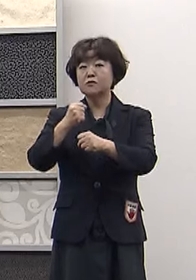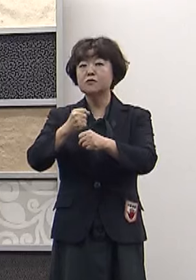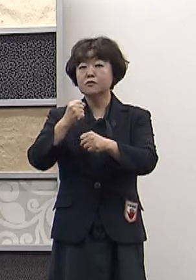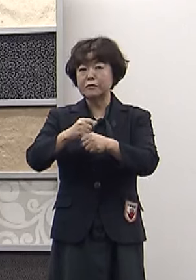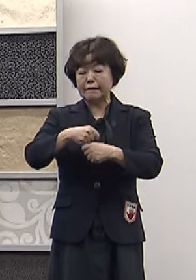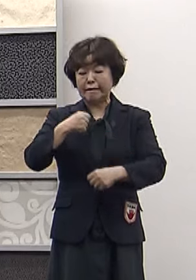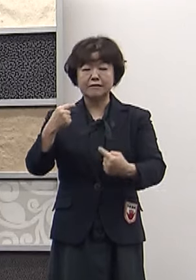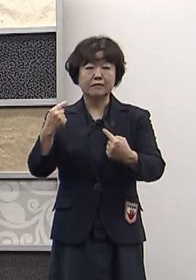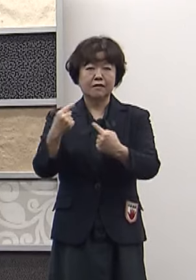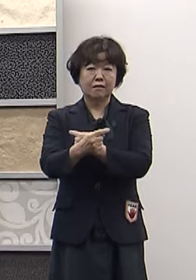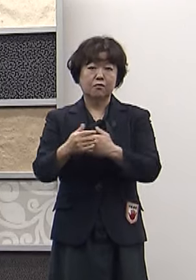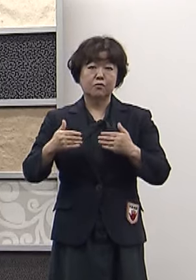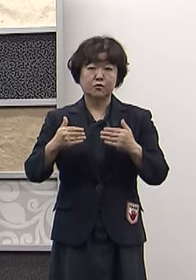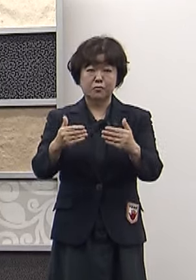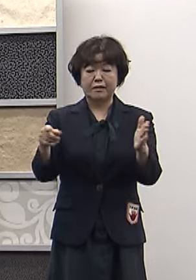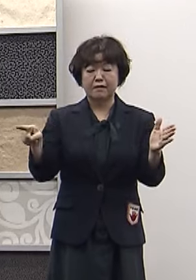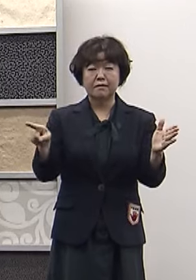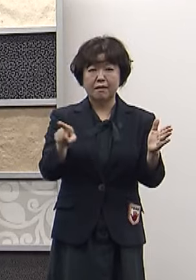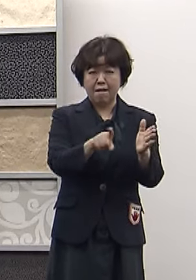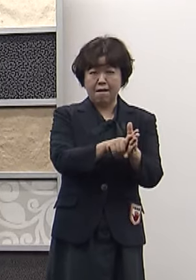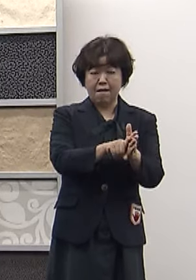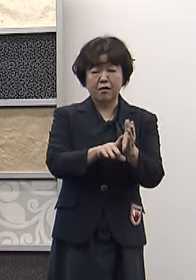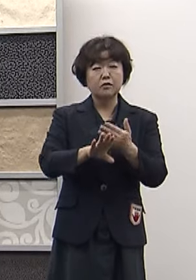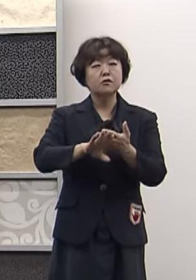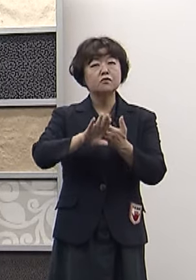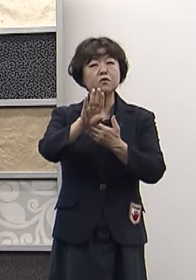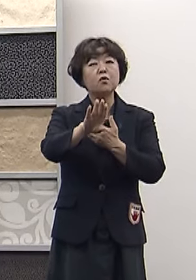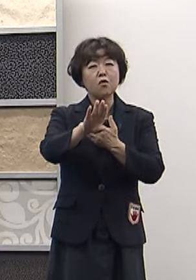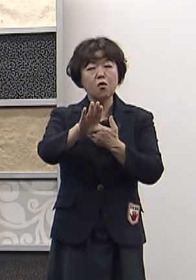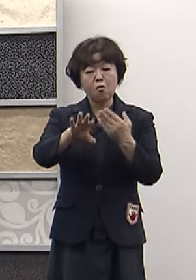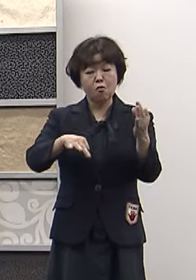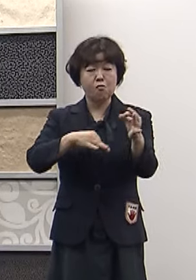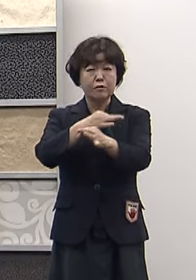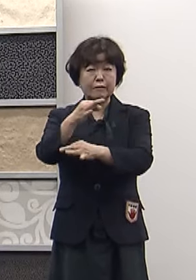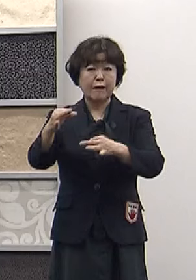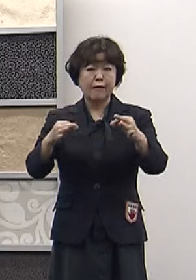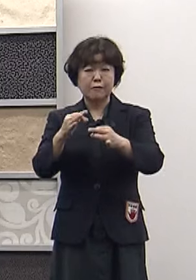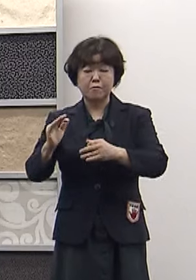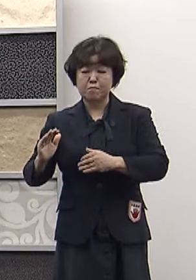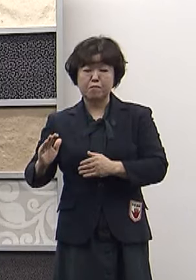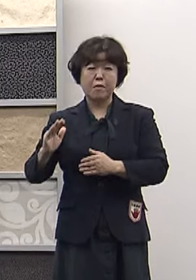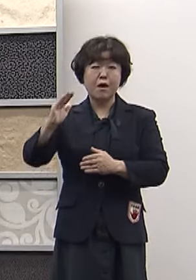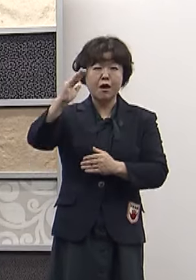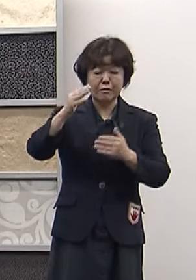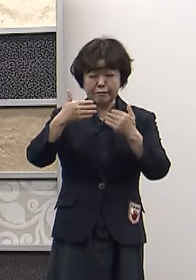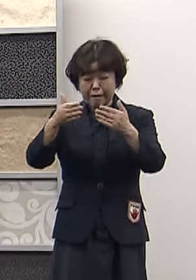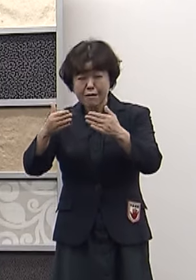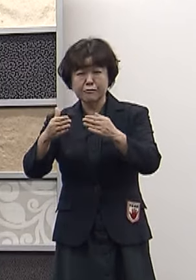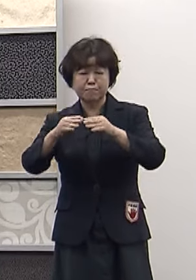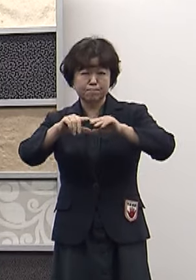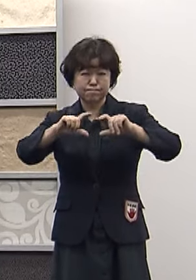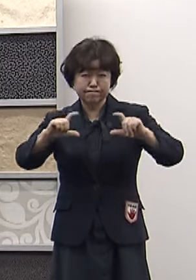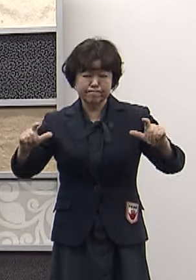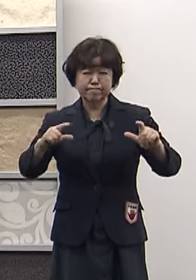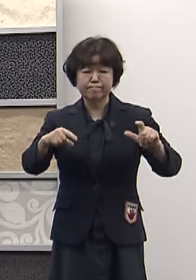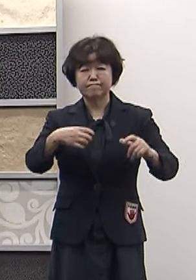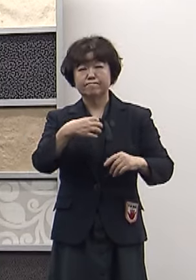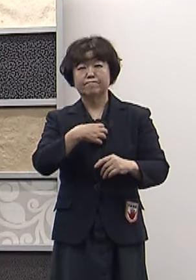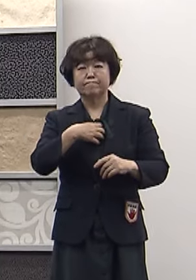化を図ってきたところであります。その後バブル景気の下での過剰な開発が懸念される中、ゴルフ